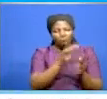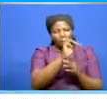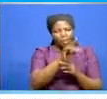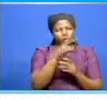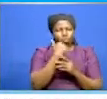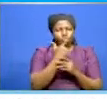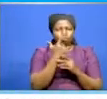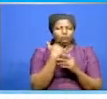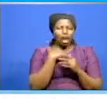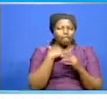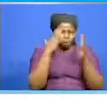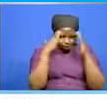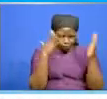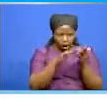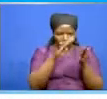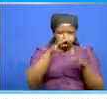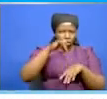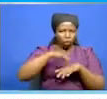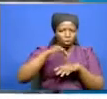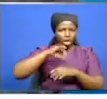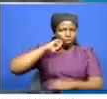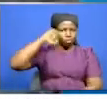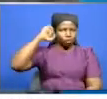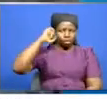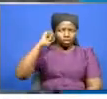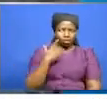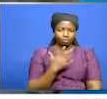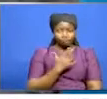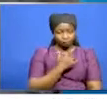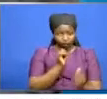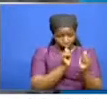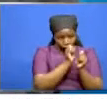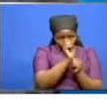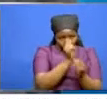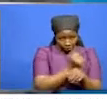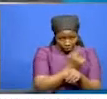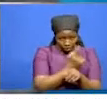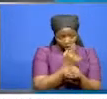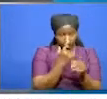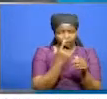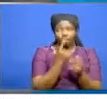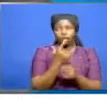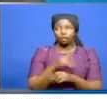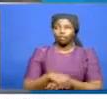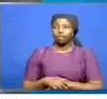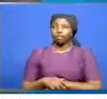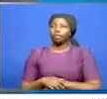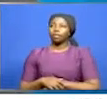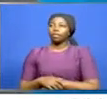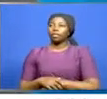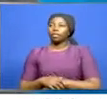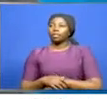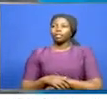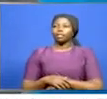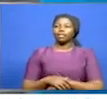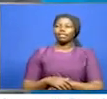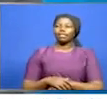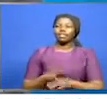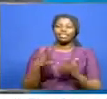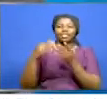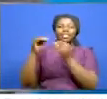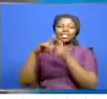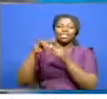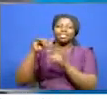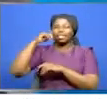kutoka kuzungumzia masana. Niko na jambo sekunde 15 na arifu muda umetamatika. Oh, bole. So twende Kitwist.